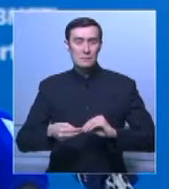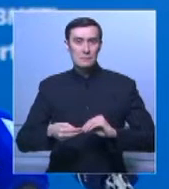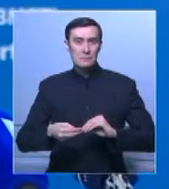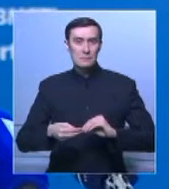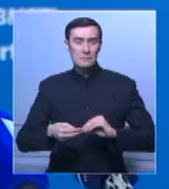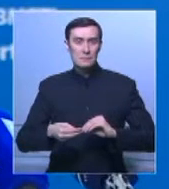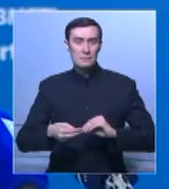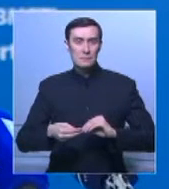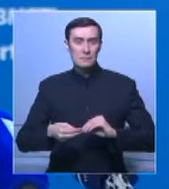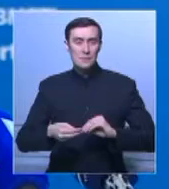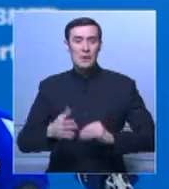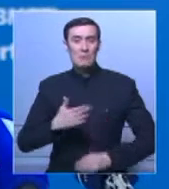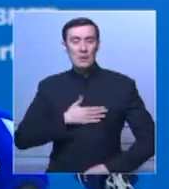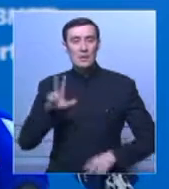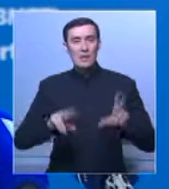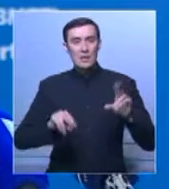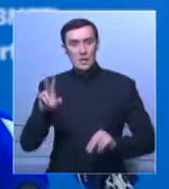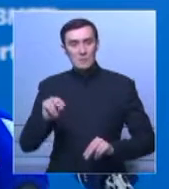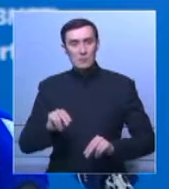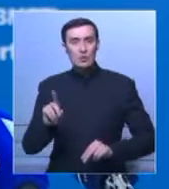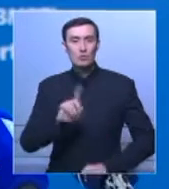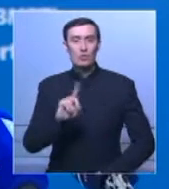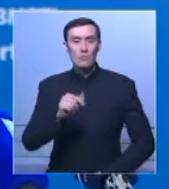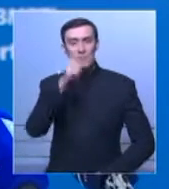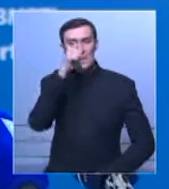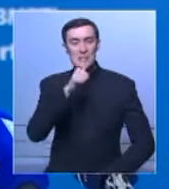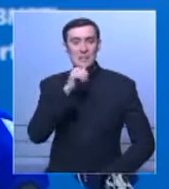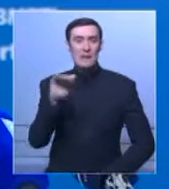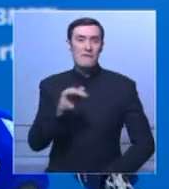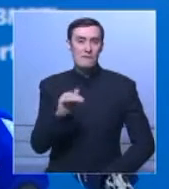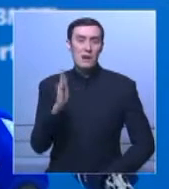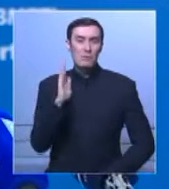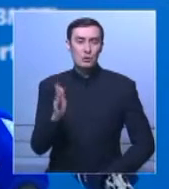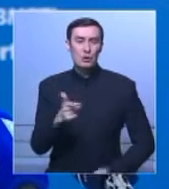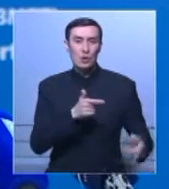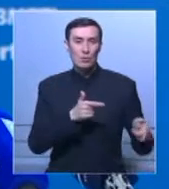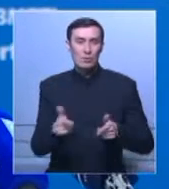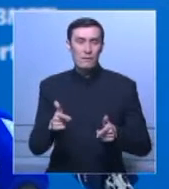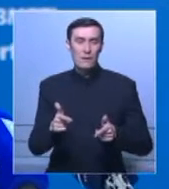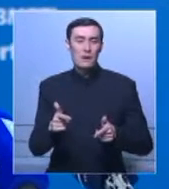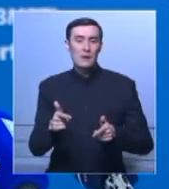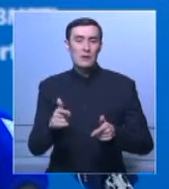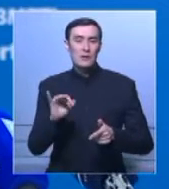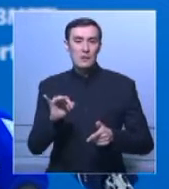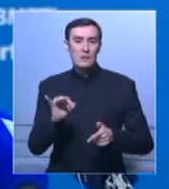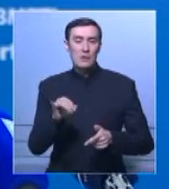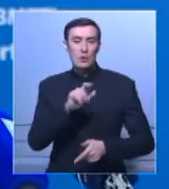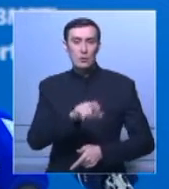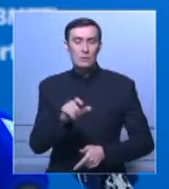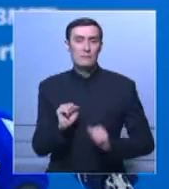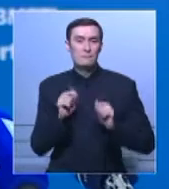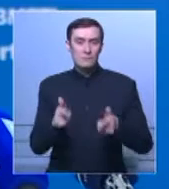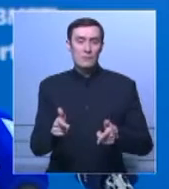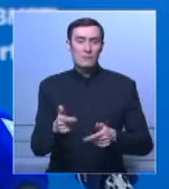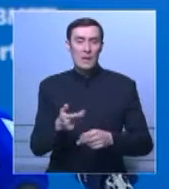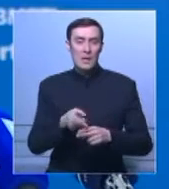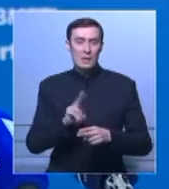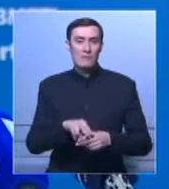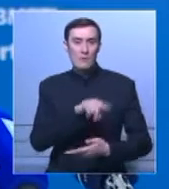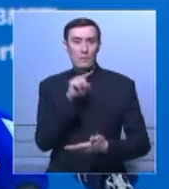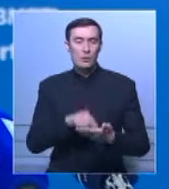тем не менее, надеемся, в феврале этот дом будет заселен, и они на контроль этот